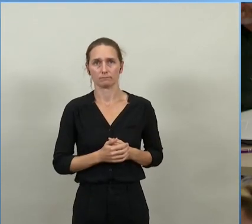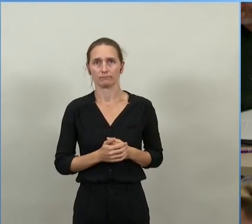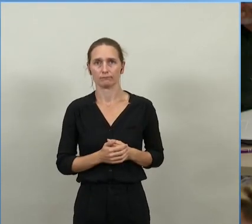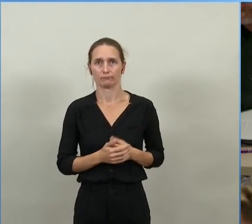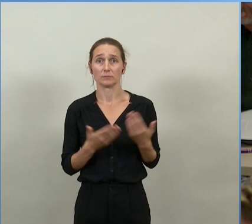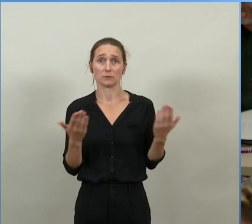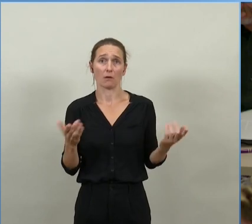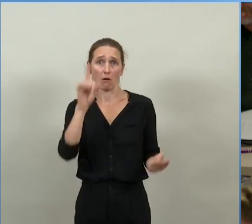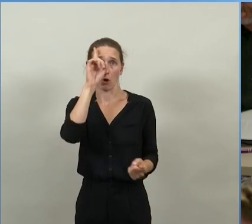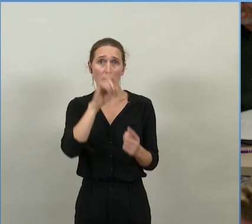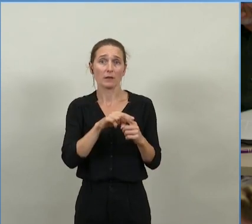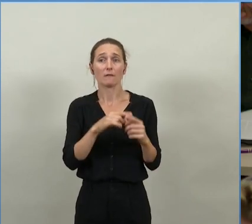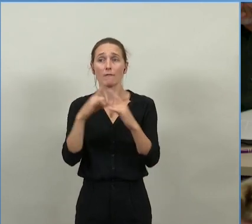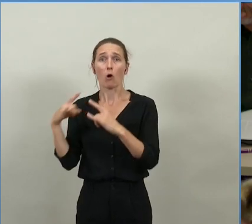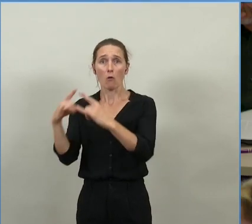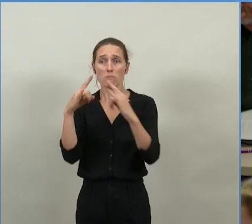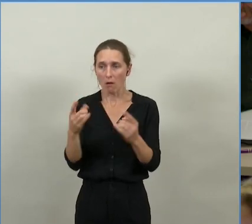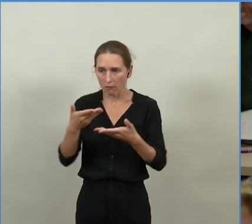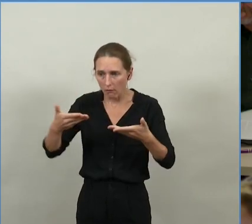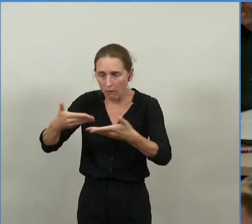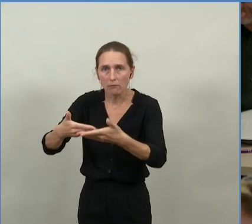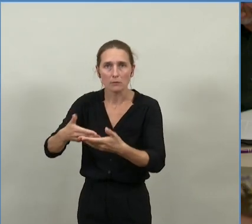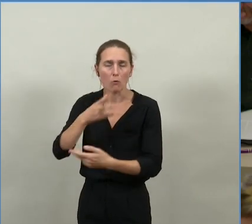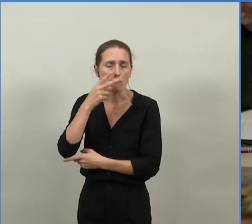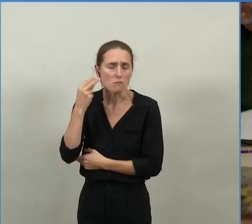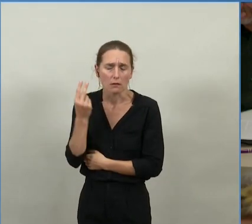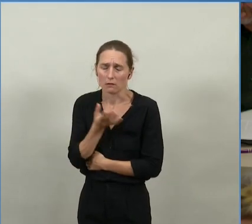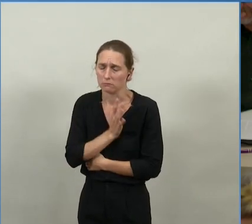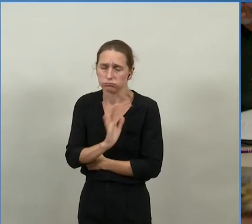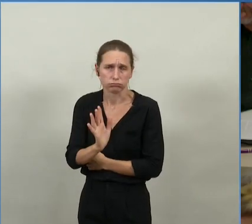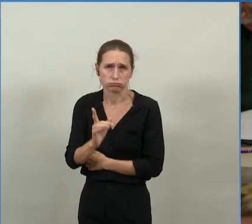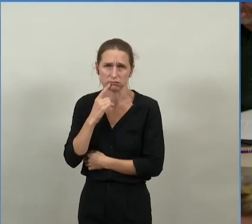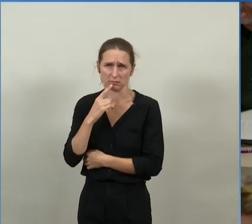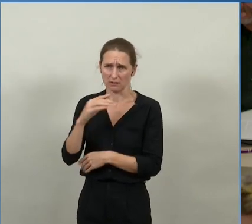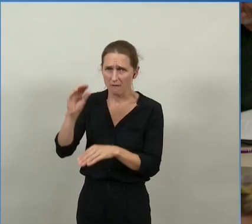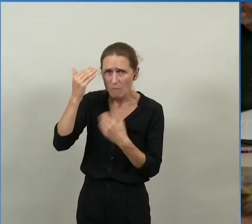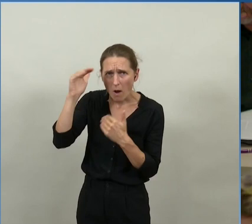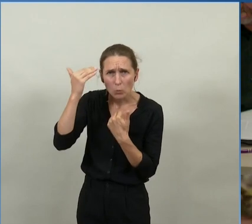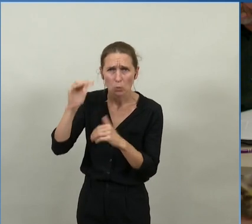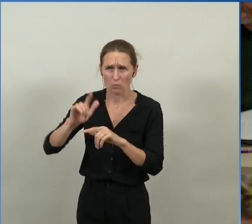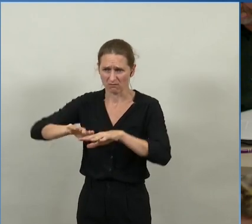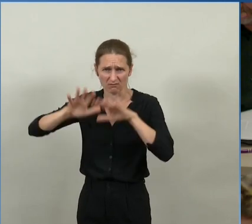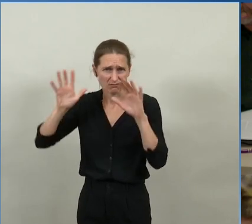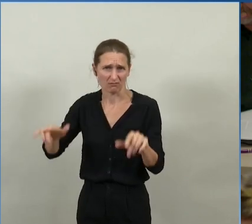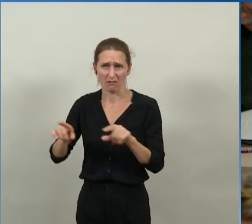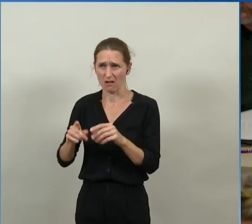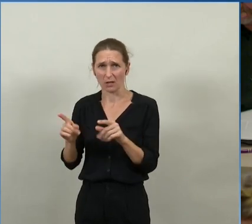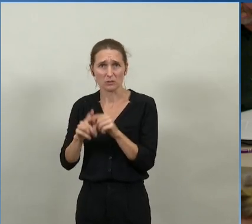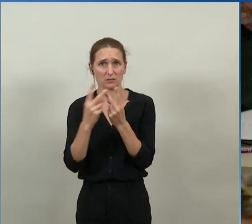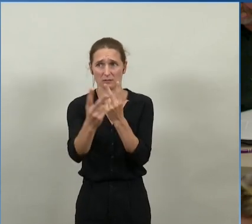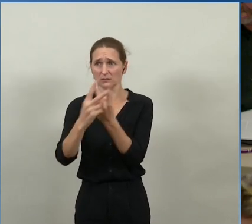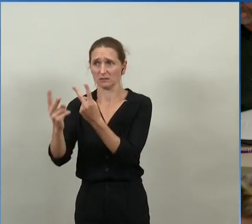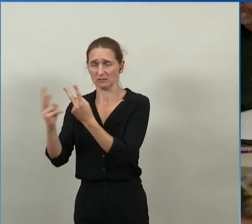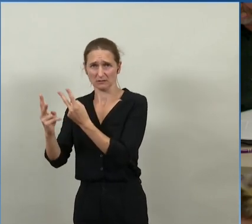situation humaine que vivent les campements et sur la situation de de délinquance et et de de nuisance que subissent